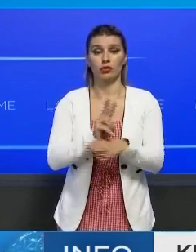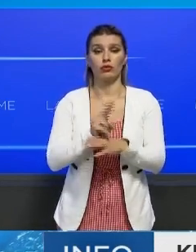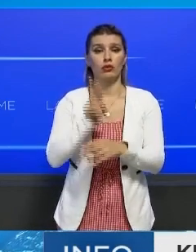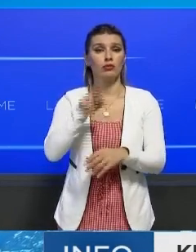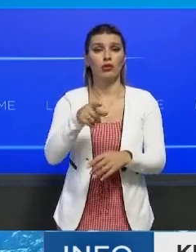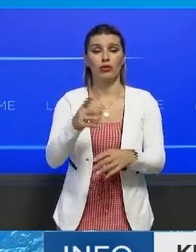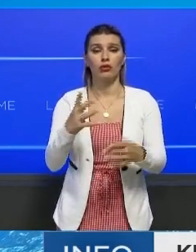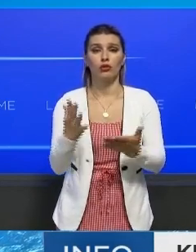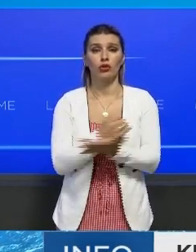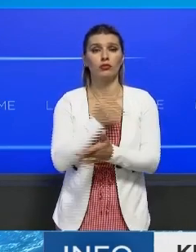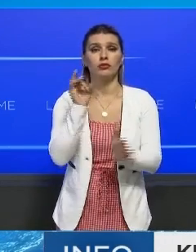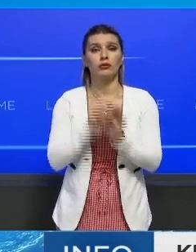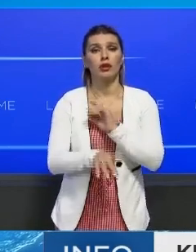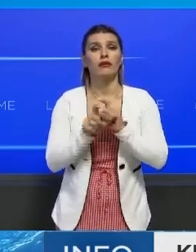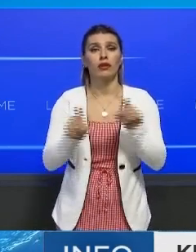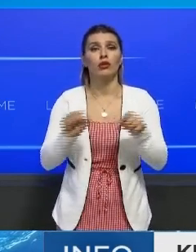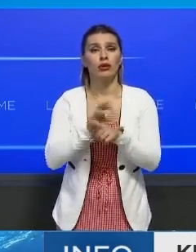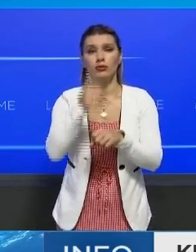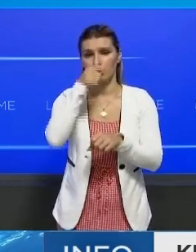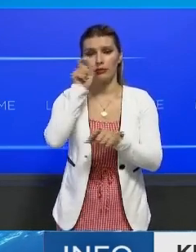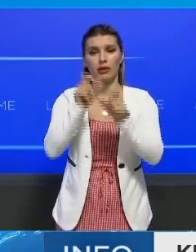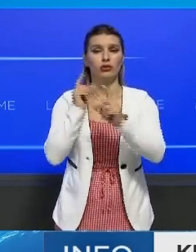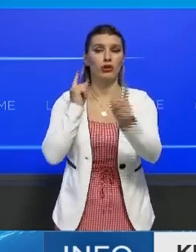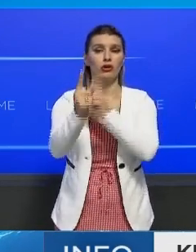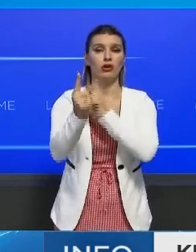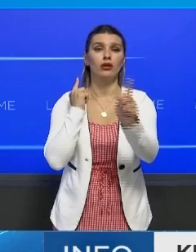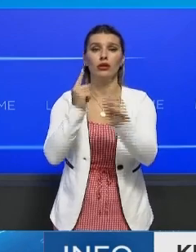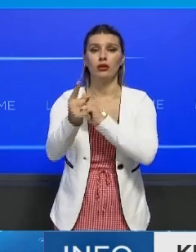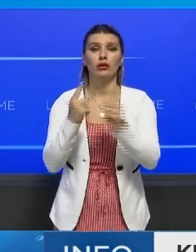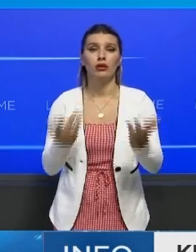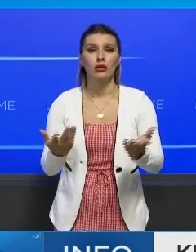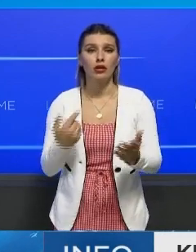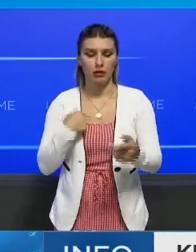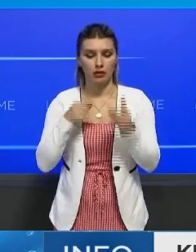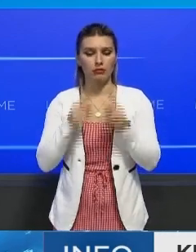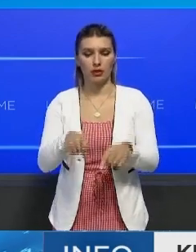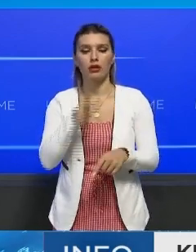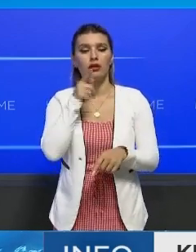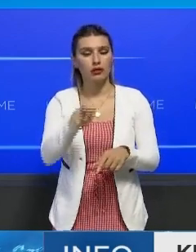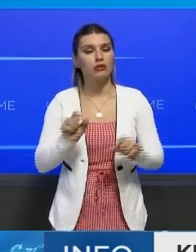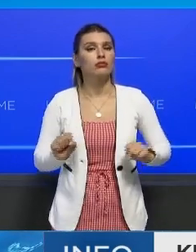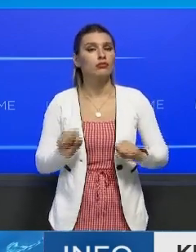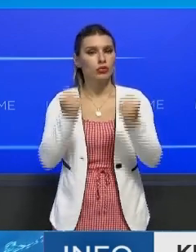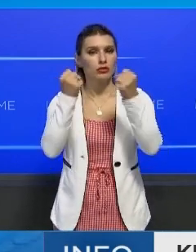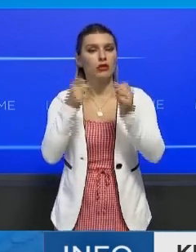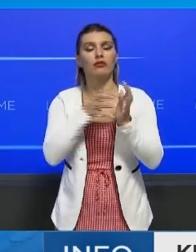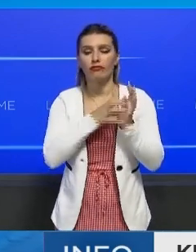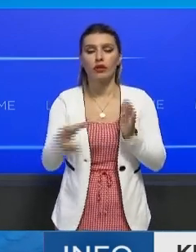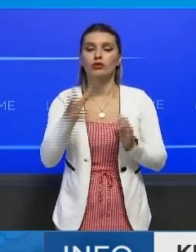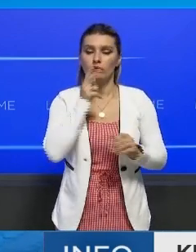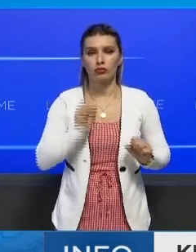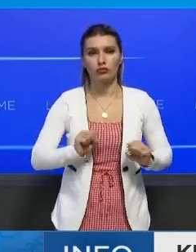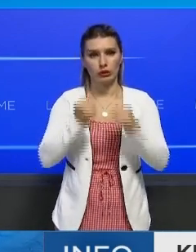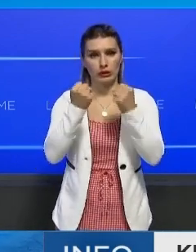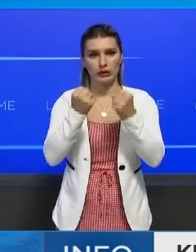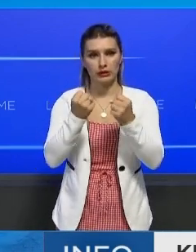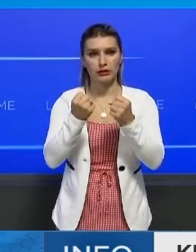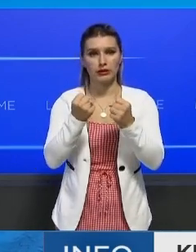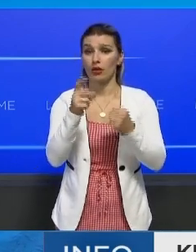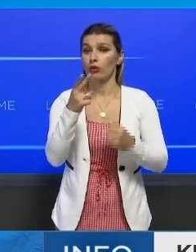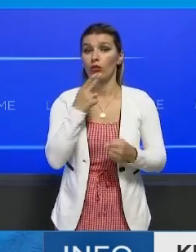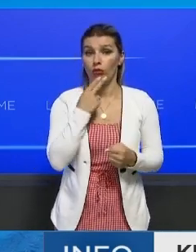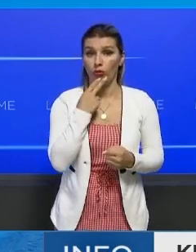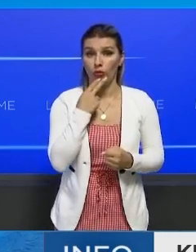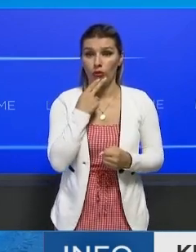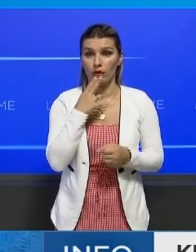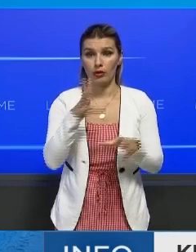kalu pacientat me COVID aty, edhe kështu që kemi dalë për që ata, kemi dalë në këtë protestë dhe do të vazhdojmë protestën tutje, me qenë